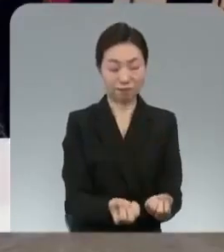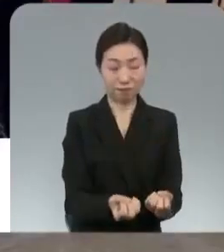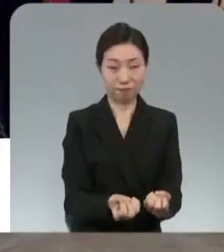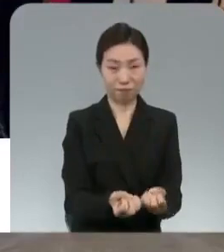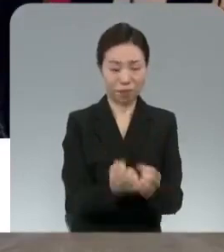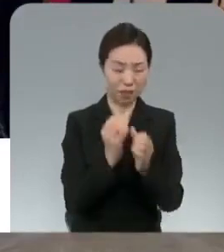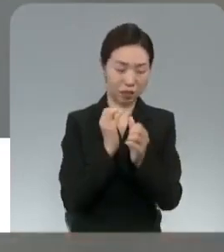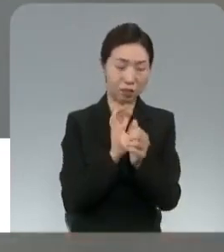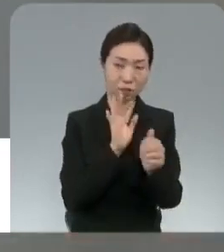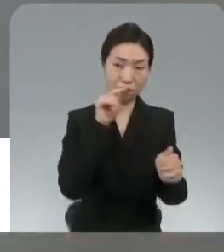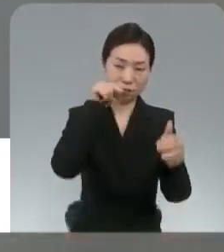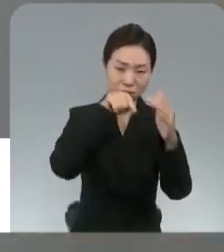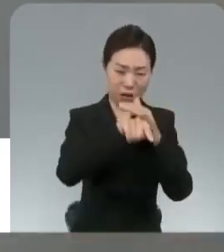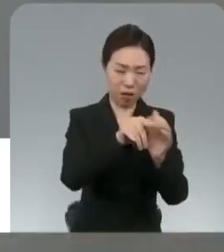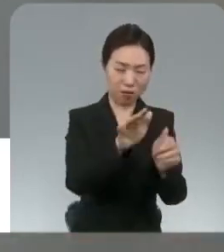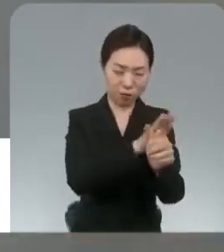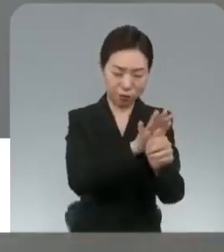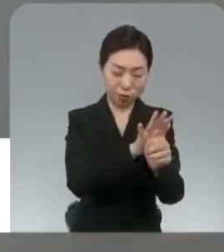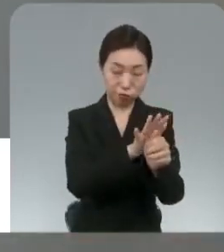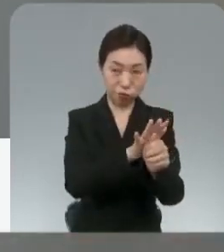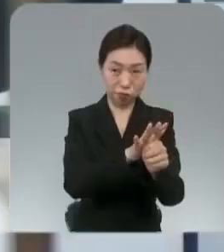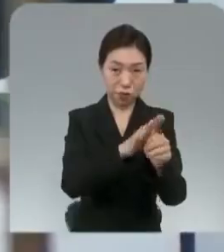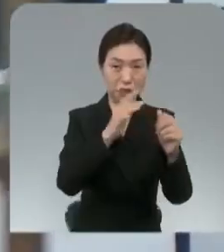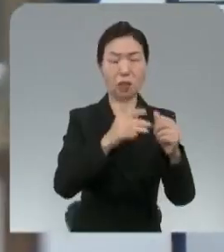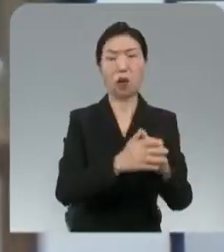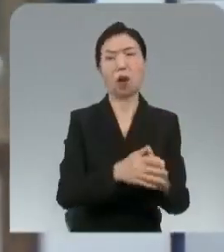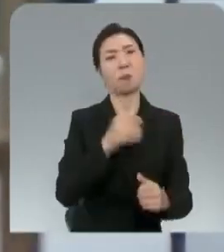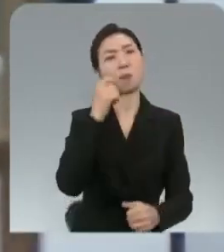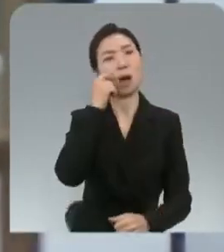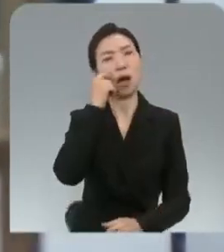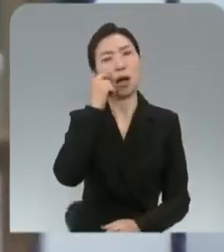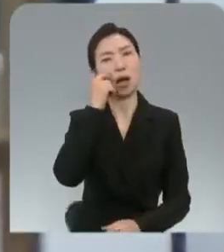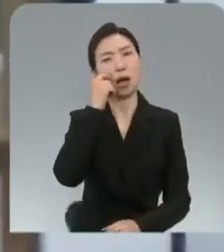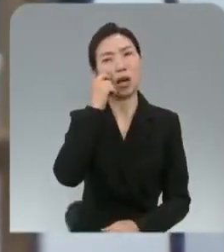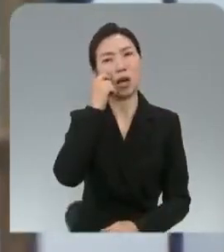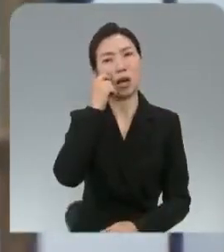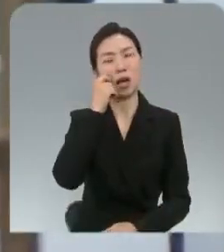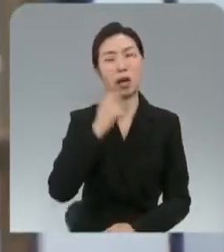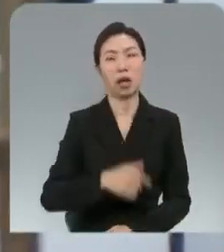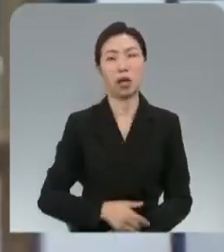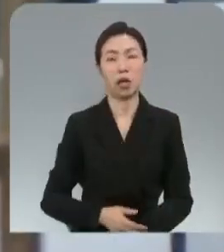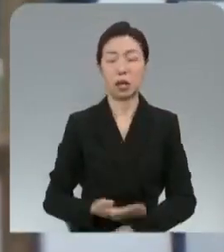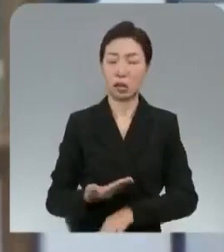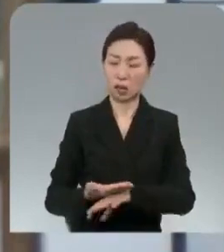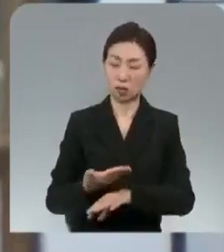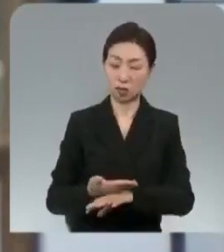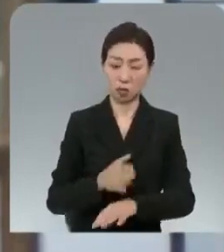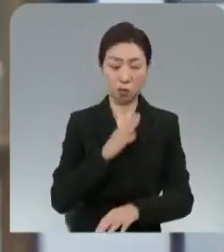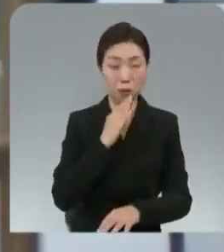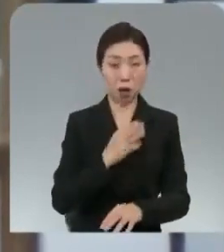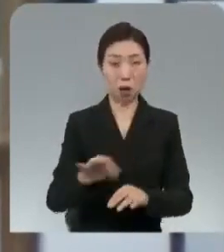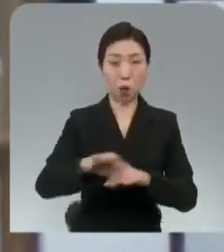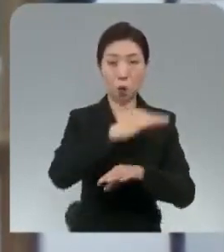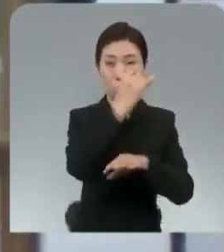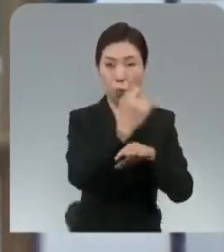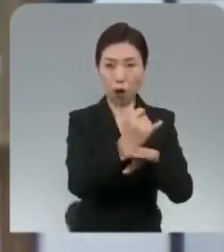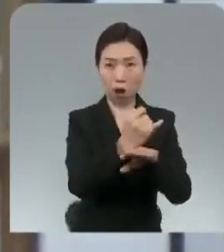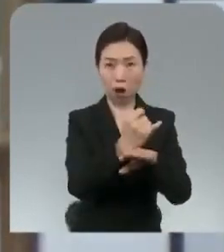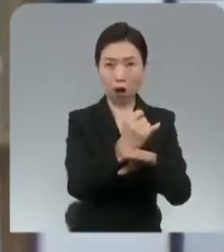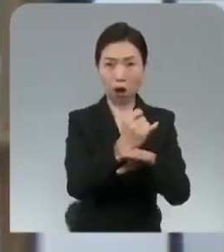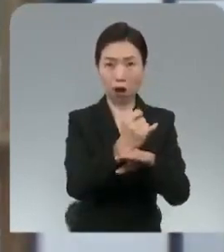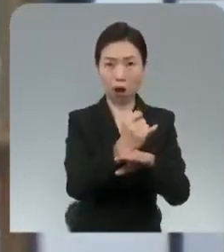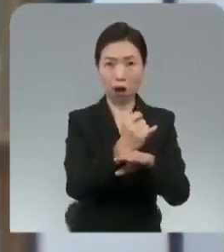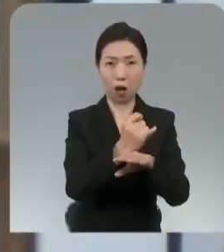비교되면서 당장 홀대 논란이 제기됐습니다. 조문하러 가서 정작 조문을 못한 것 아니냐, 외교 참사라는